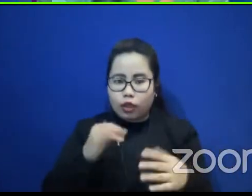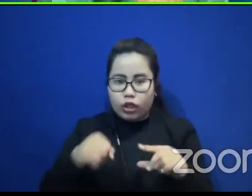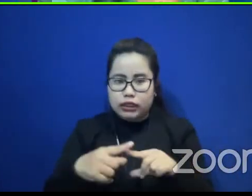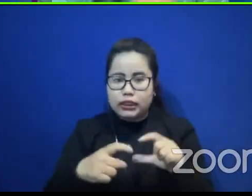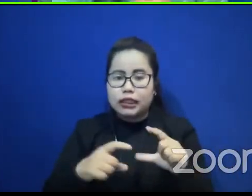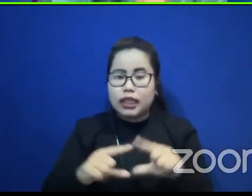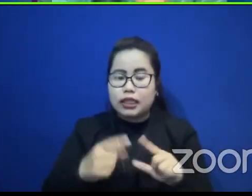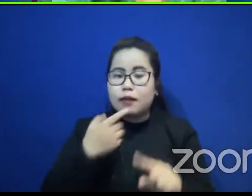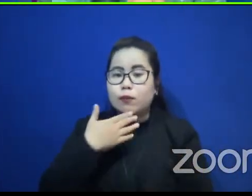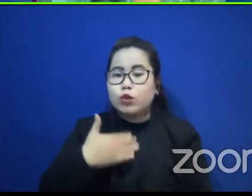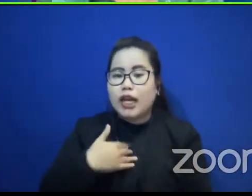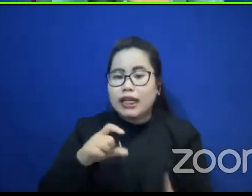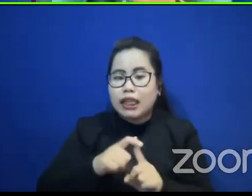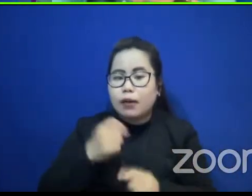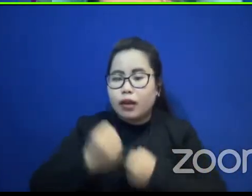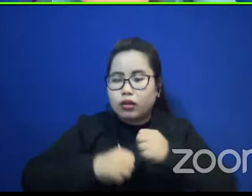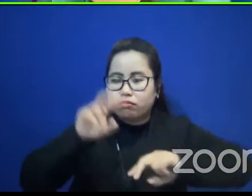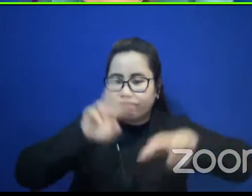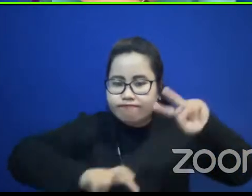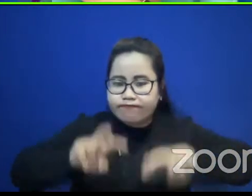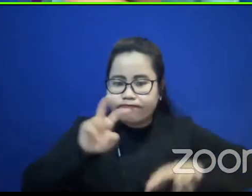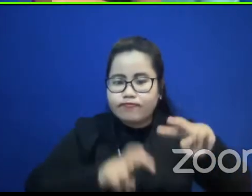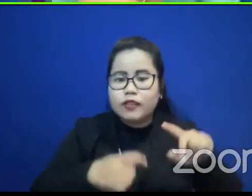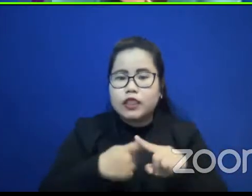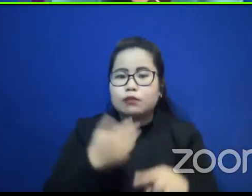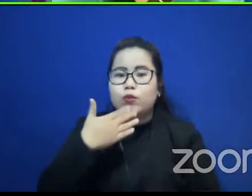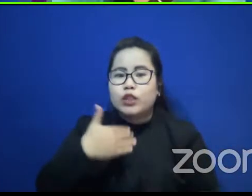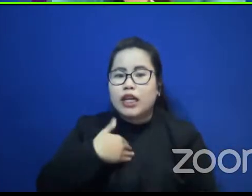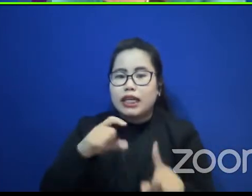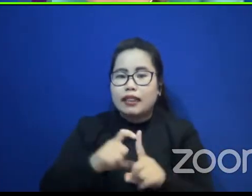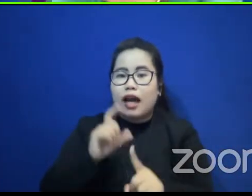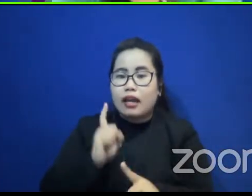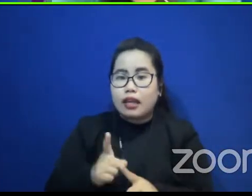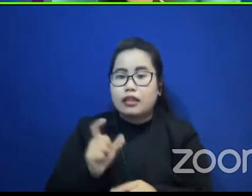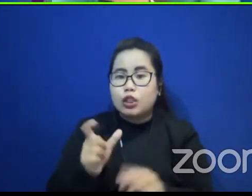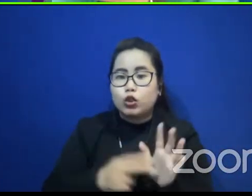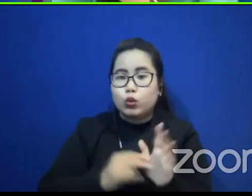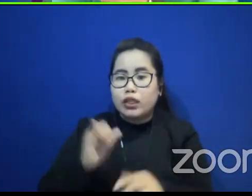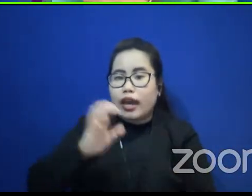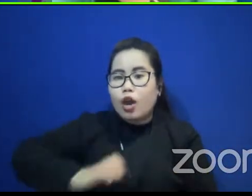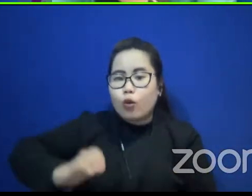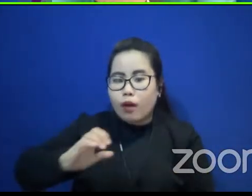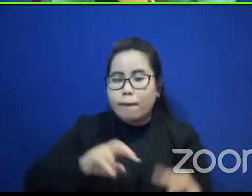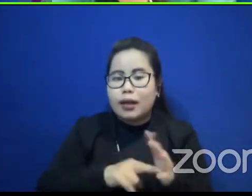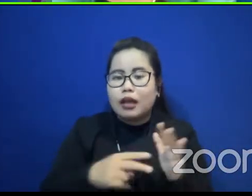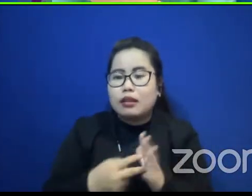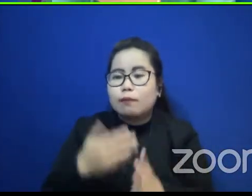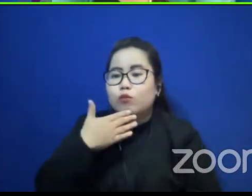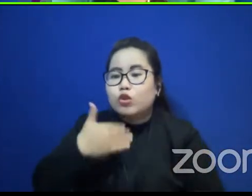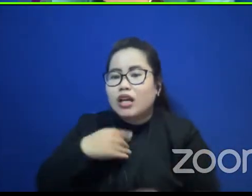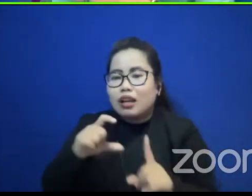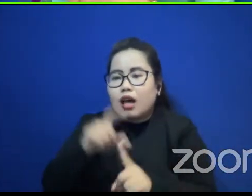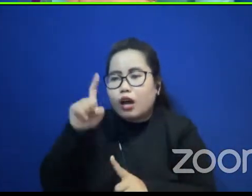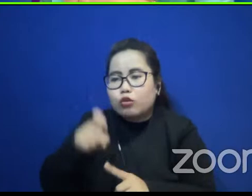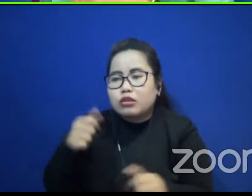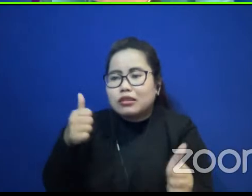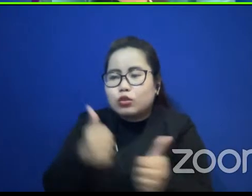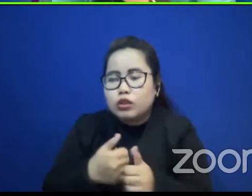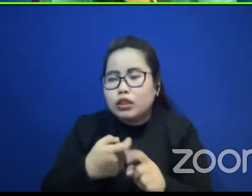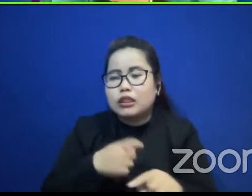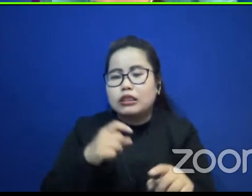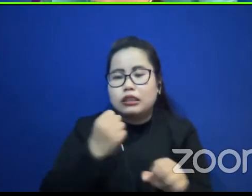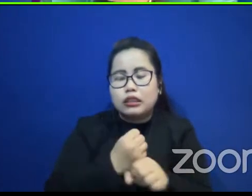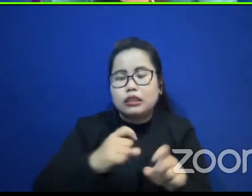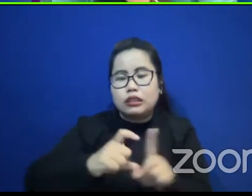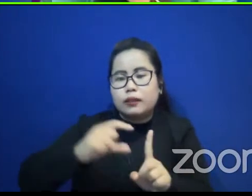pemilik data dan melakukan monitoring kepada Bieber pemilik data yang berada di Uni Eropa maka pemilik itu data itu harus tunduk pada jtr